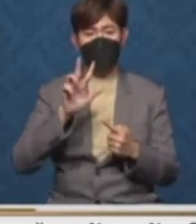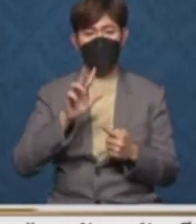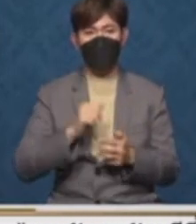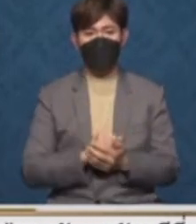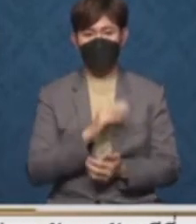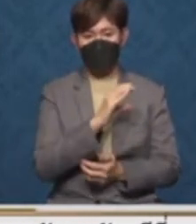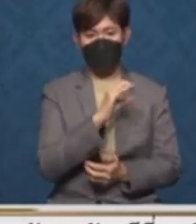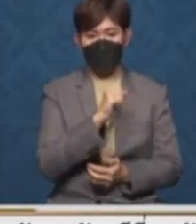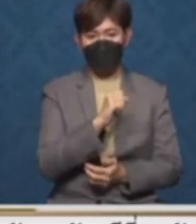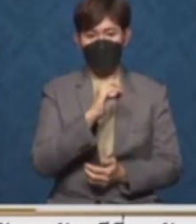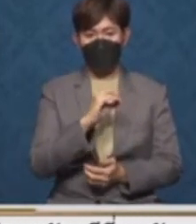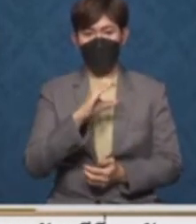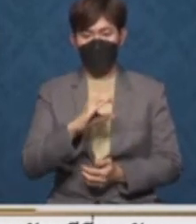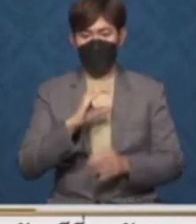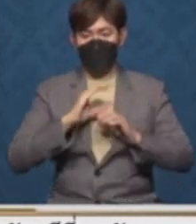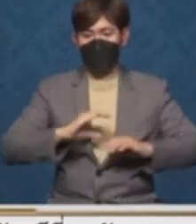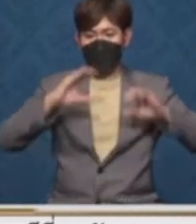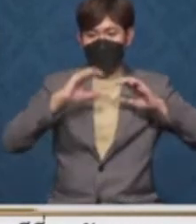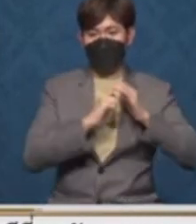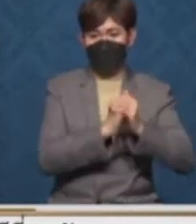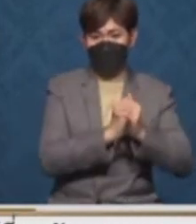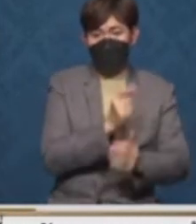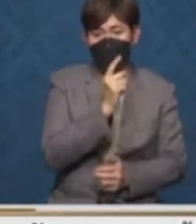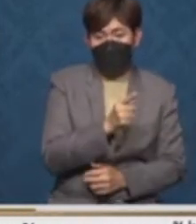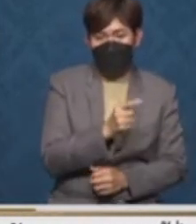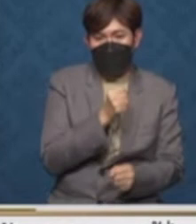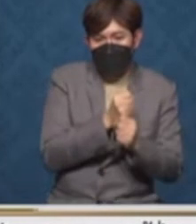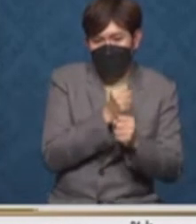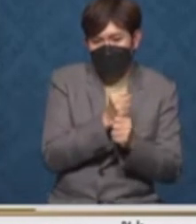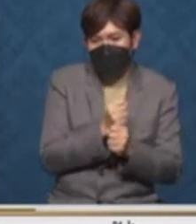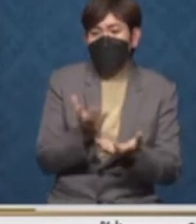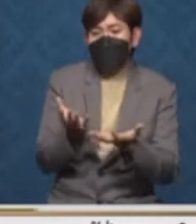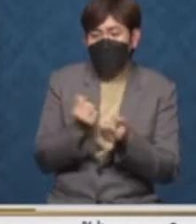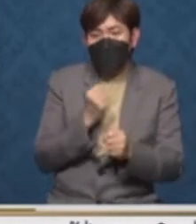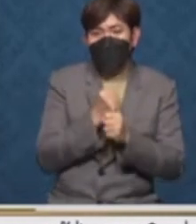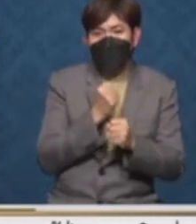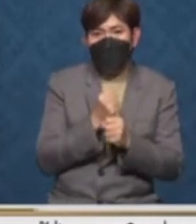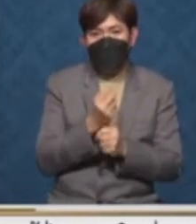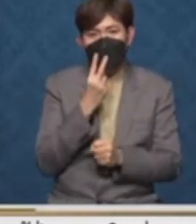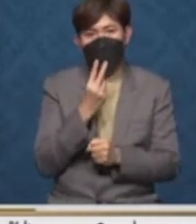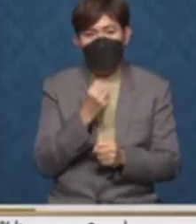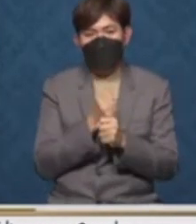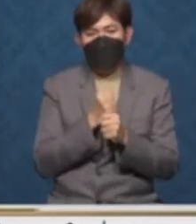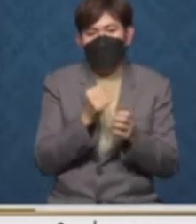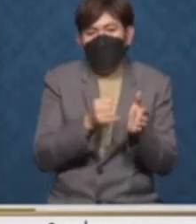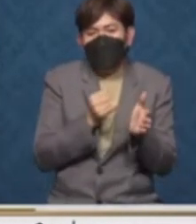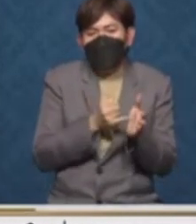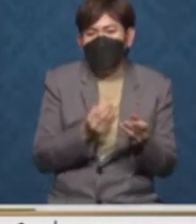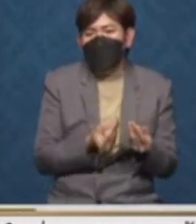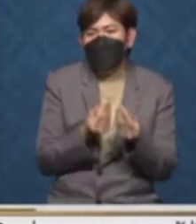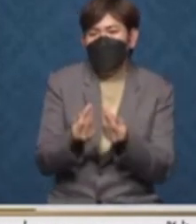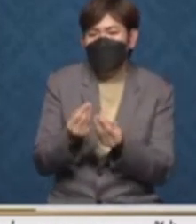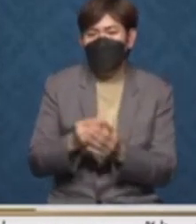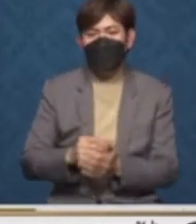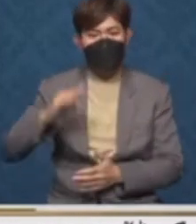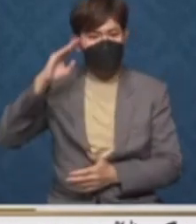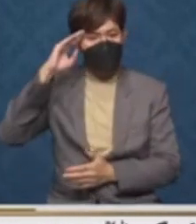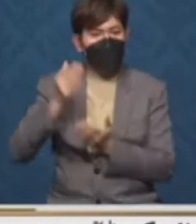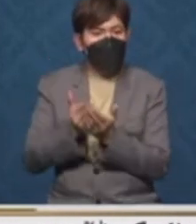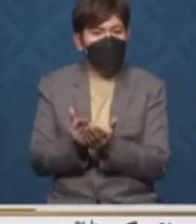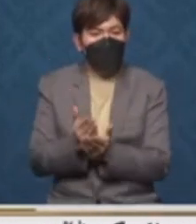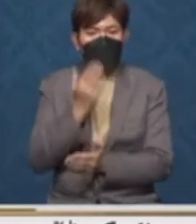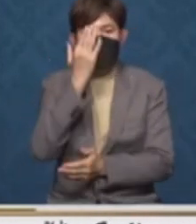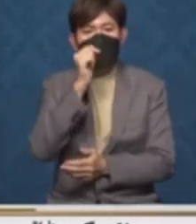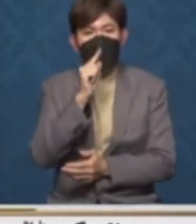งคงไม่มารับงานขุดลอกและงานเขื่อนกันขึ้นให้กับกองทัพเรือเพราะเป็นงานแ